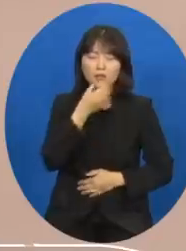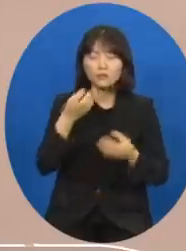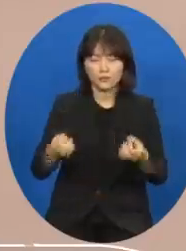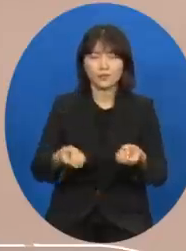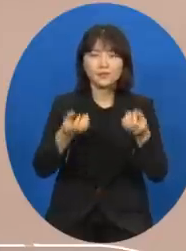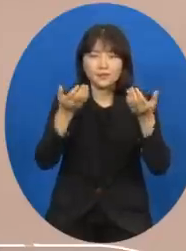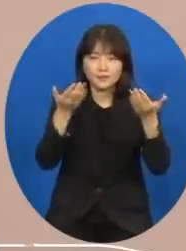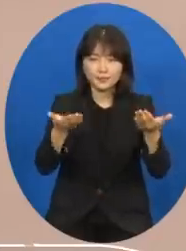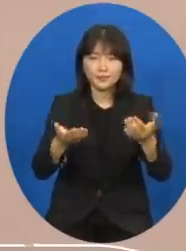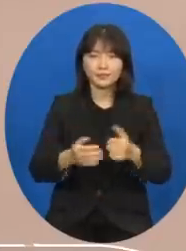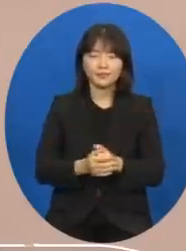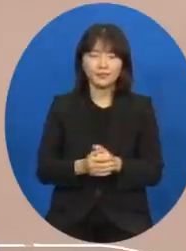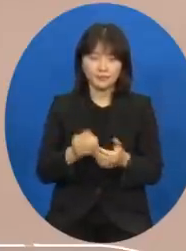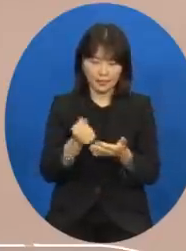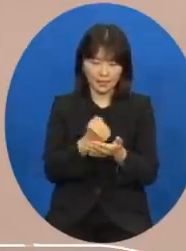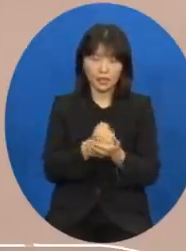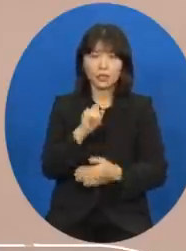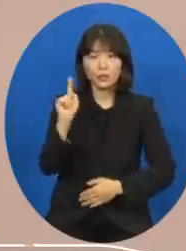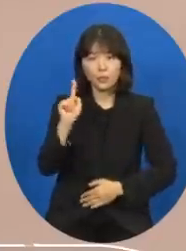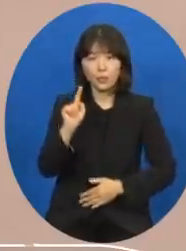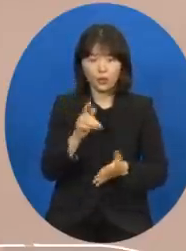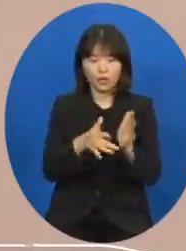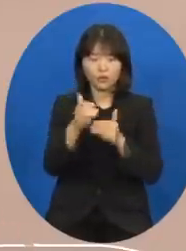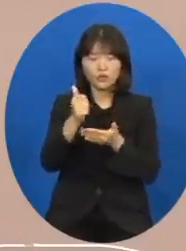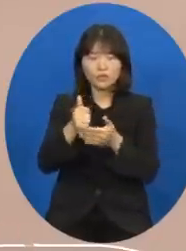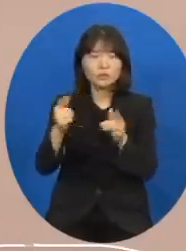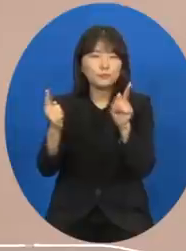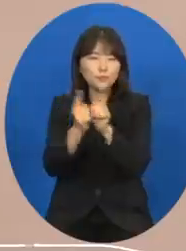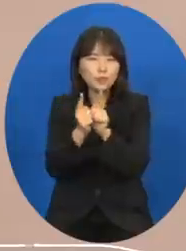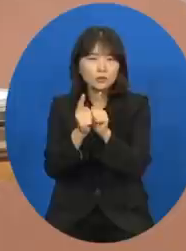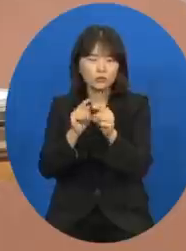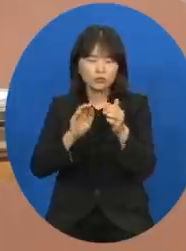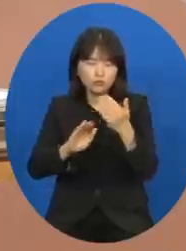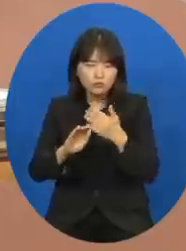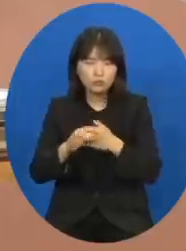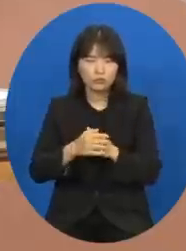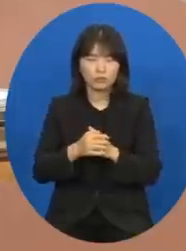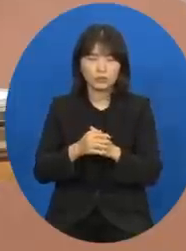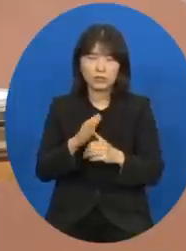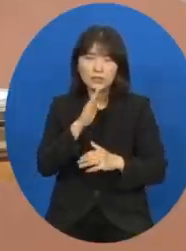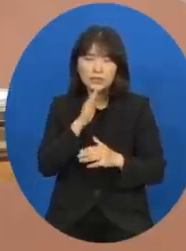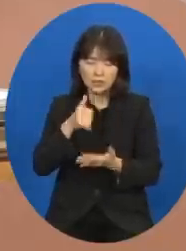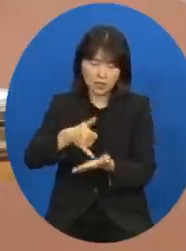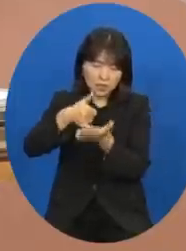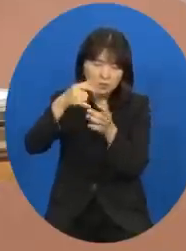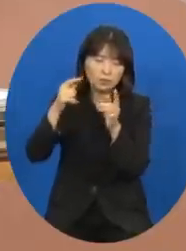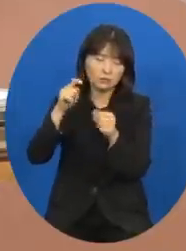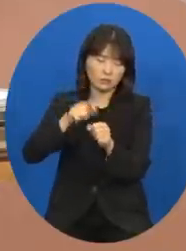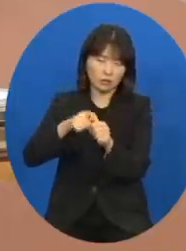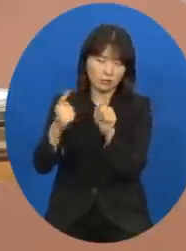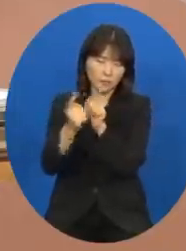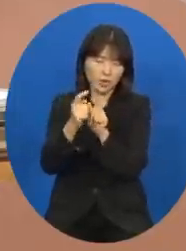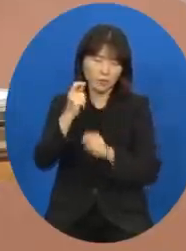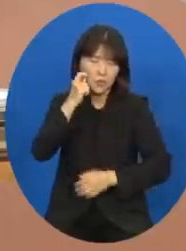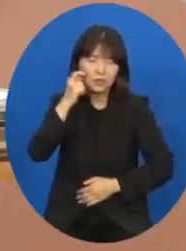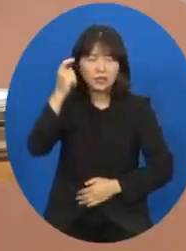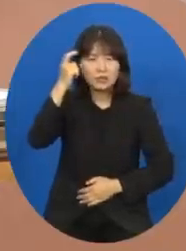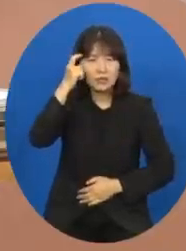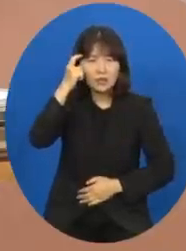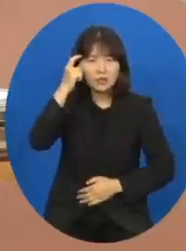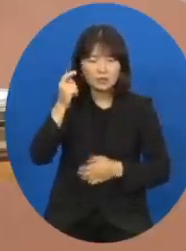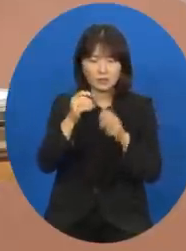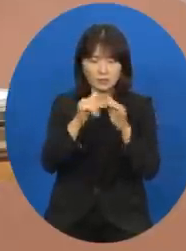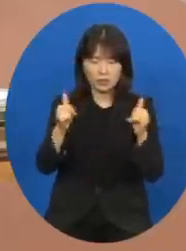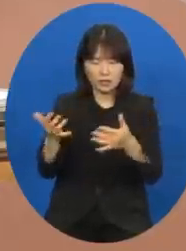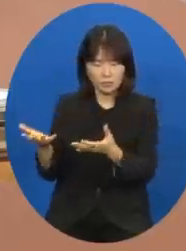축복합니다. 안타까운 것은 예수님을 믿고도 실제로 예수님을 인격적으로 만나지 못했다고 생각하는 분들이